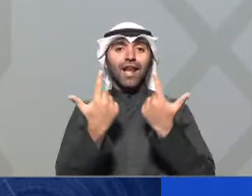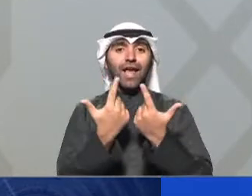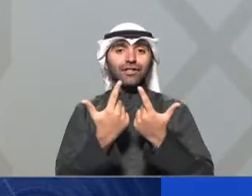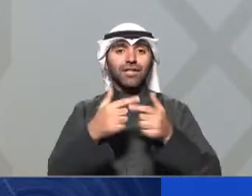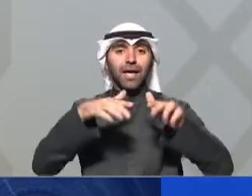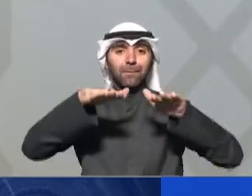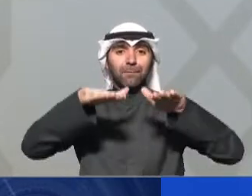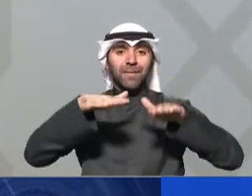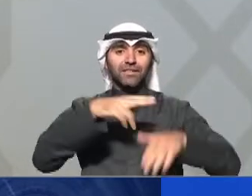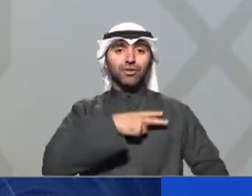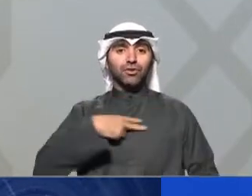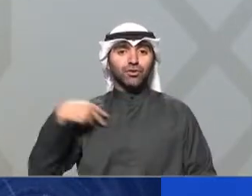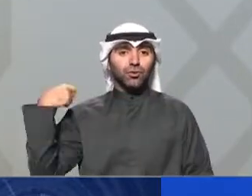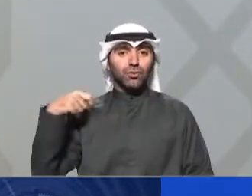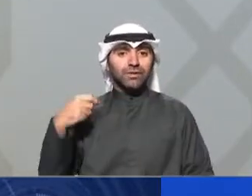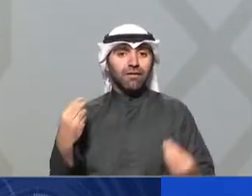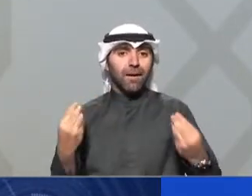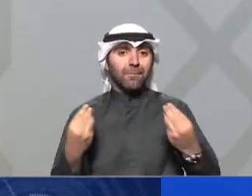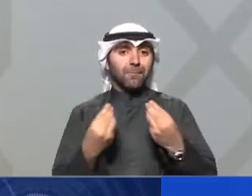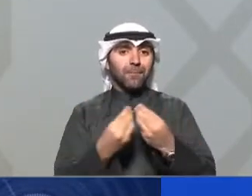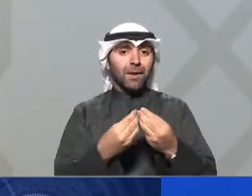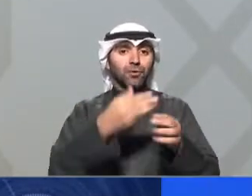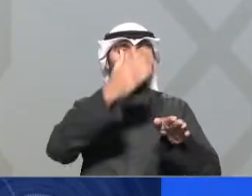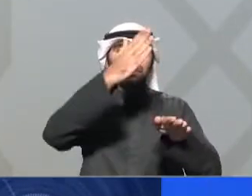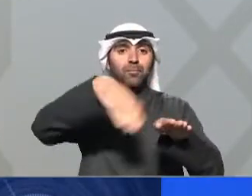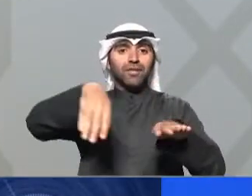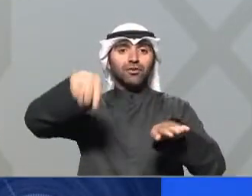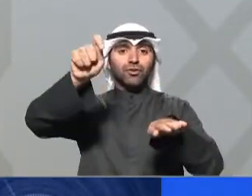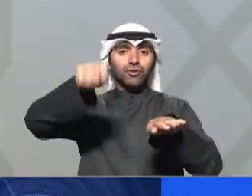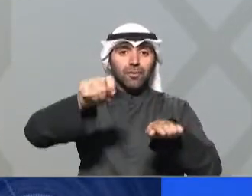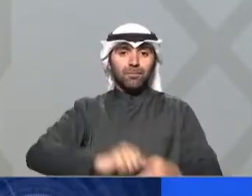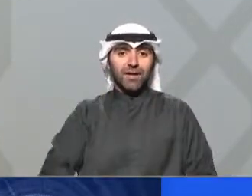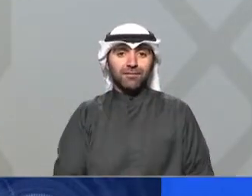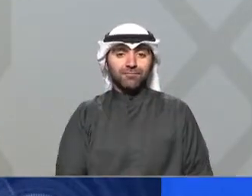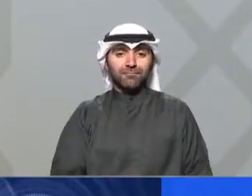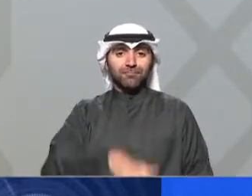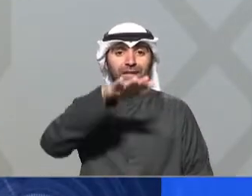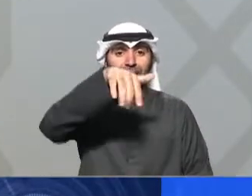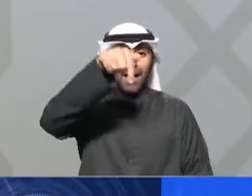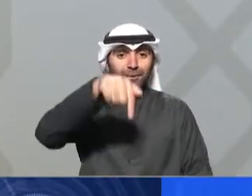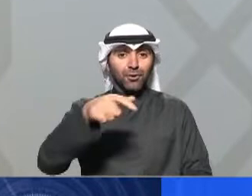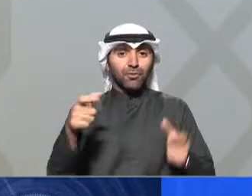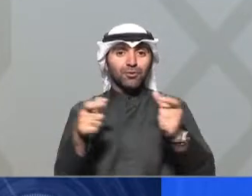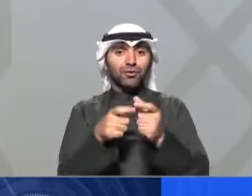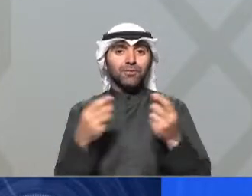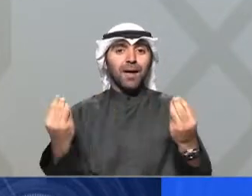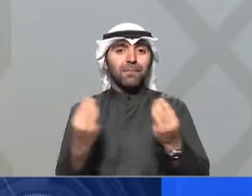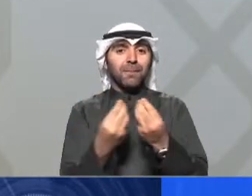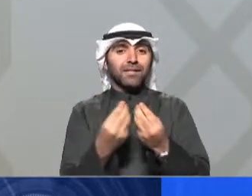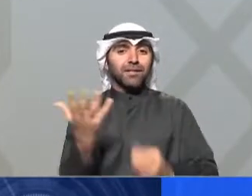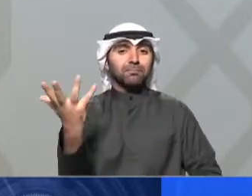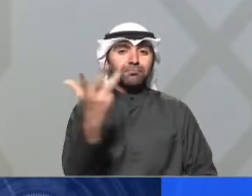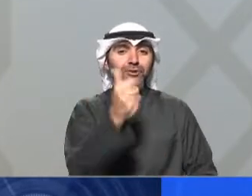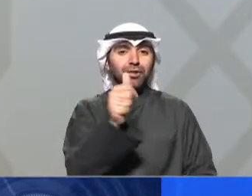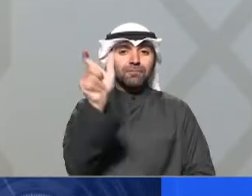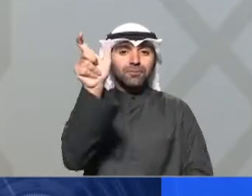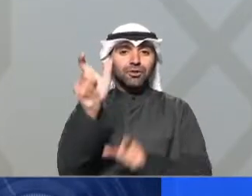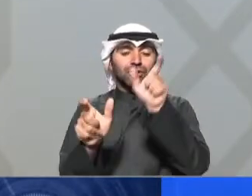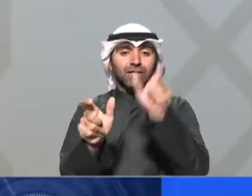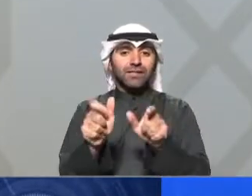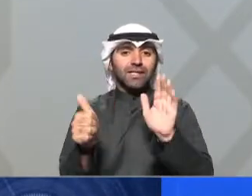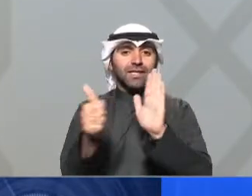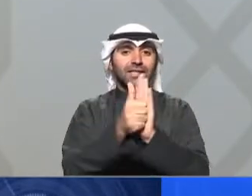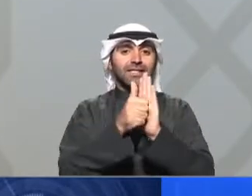مع أخوانه النواب مجموعة 16 نائب، وتم طبعا في